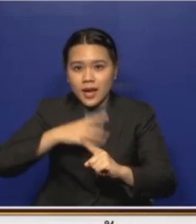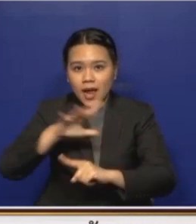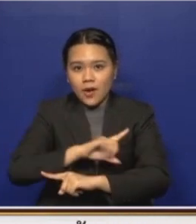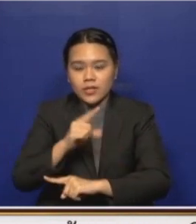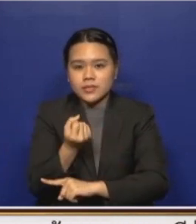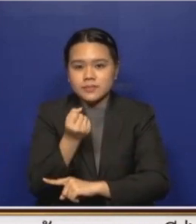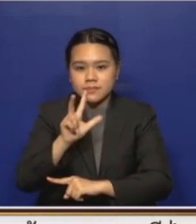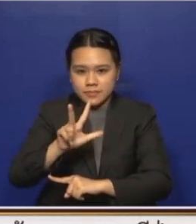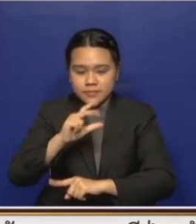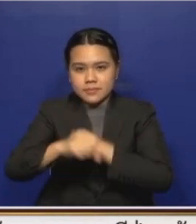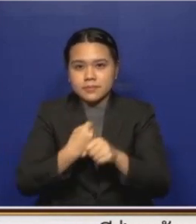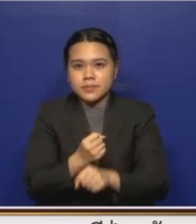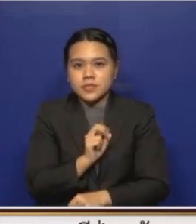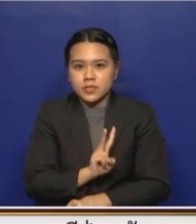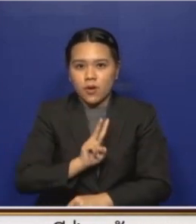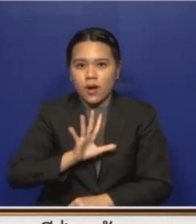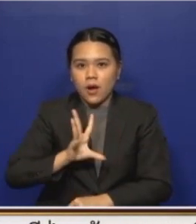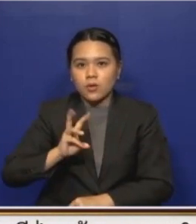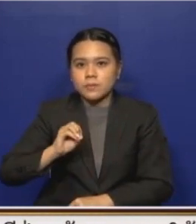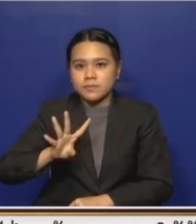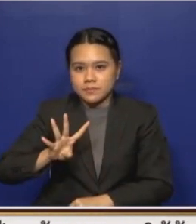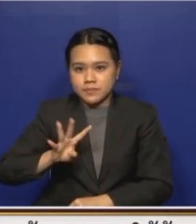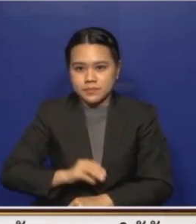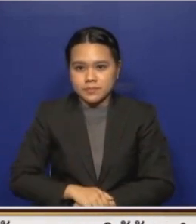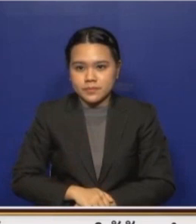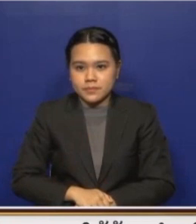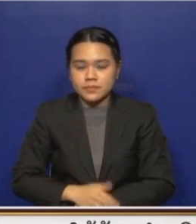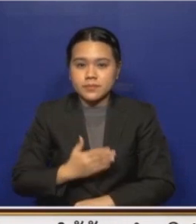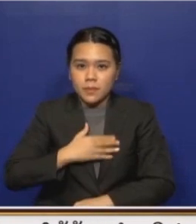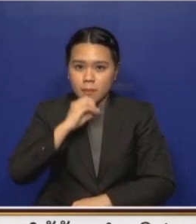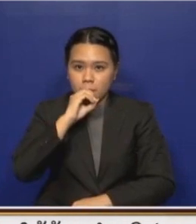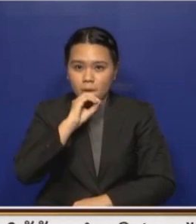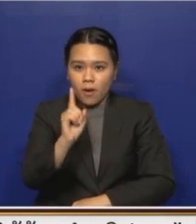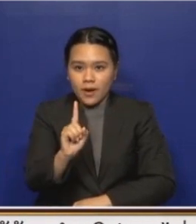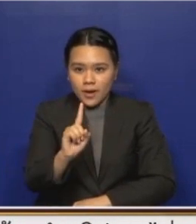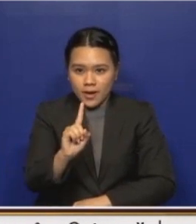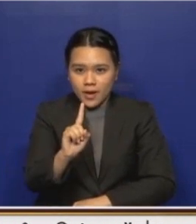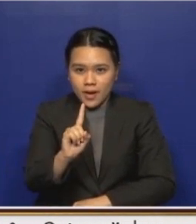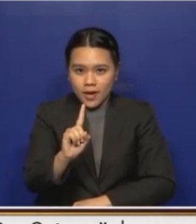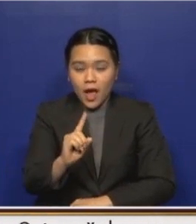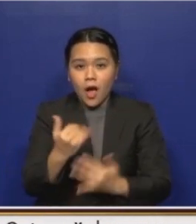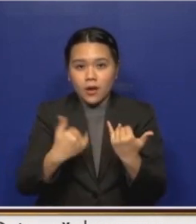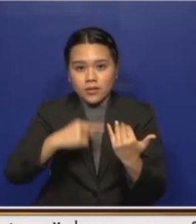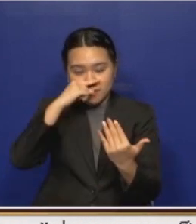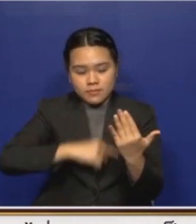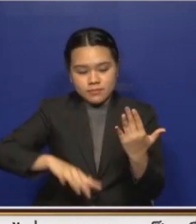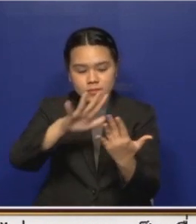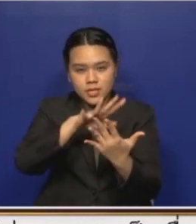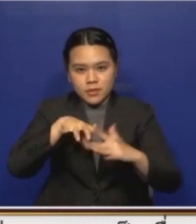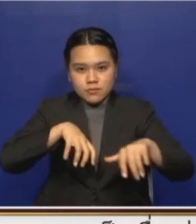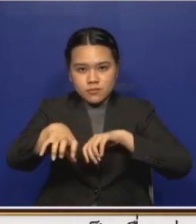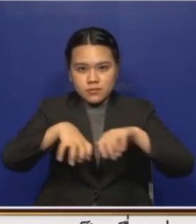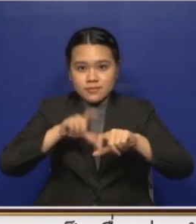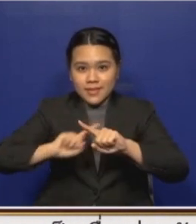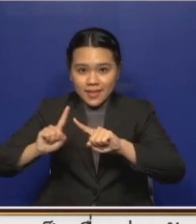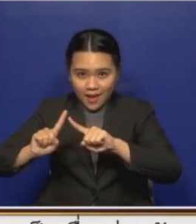ผมต้องบอกก่อนนะฮะการบริหารงานประเทศเนี่ยความสัมพันธ์ระหว่างประเทศฮะความสัมพันธ์ทางการค้าการค้า